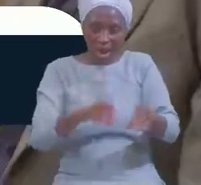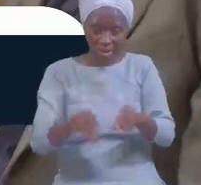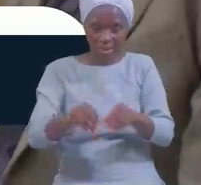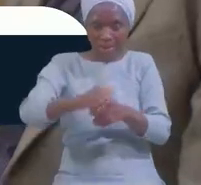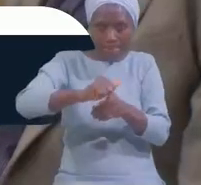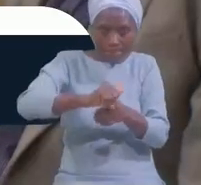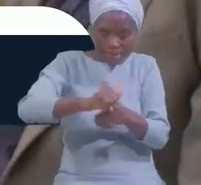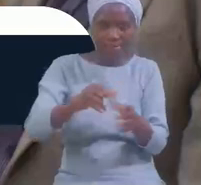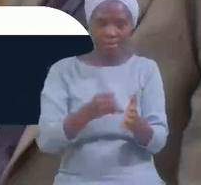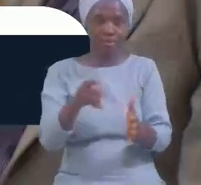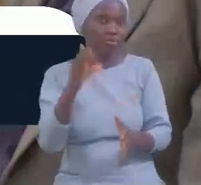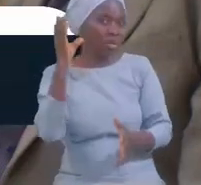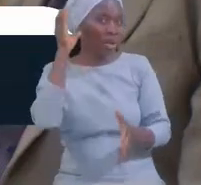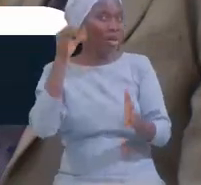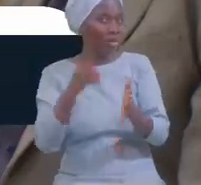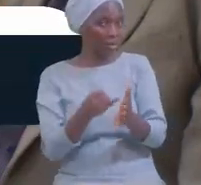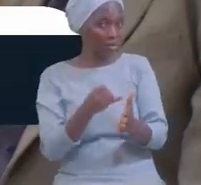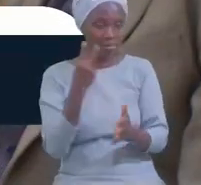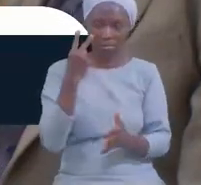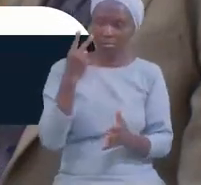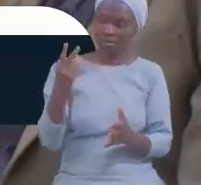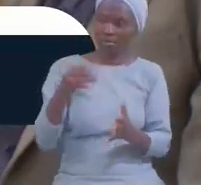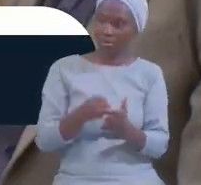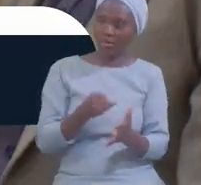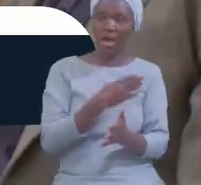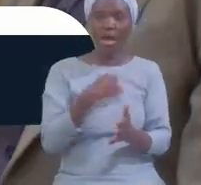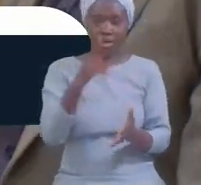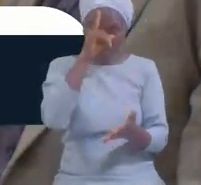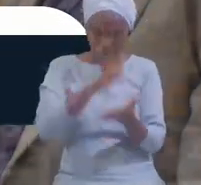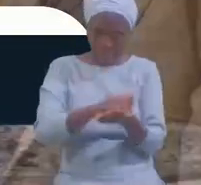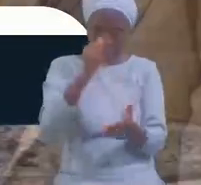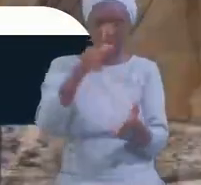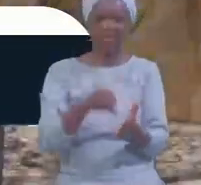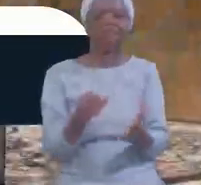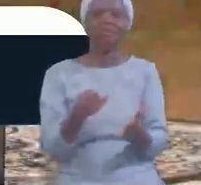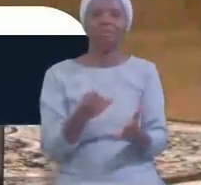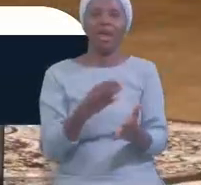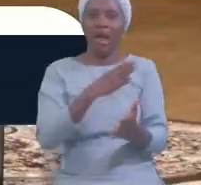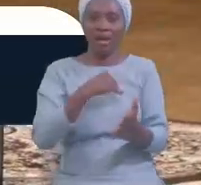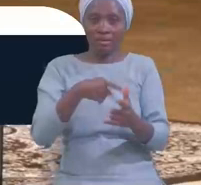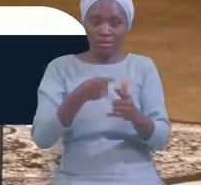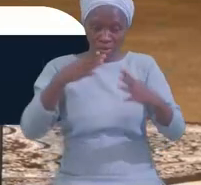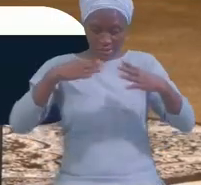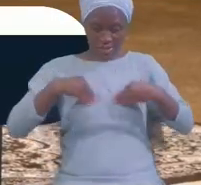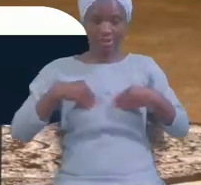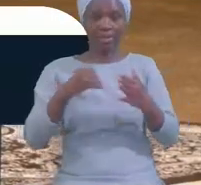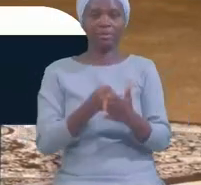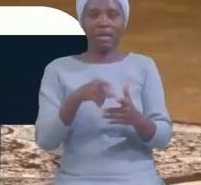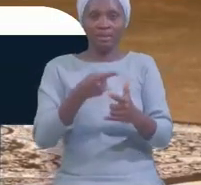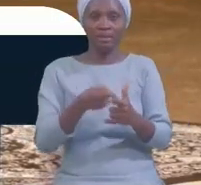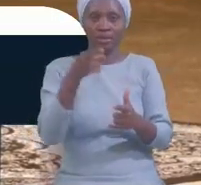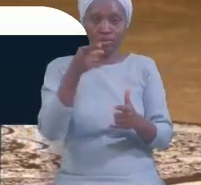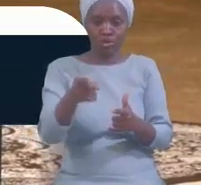l'écoutez, vous le voyez, vous y croyez, vous l'acceptez, et puis vous vivez, vous agissez,